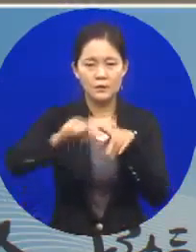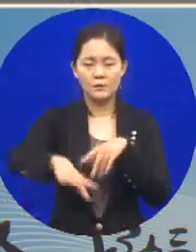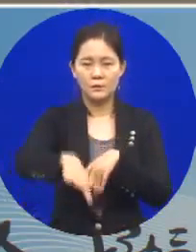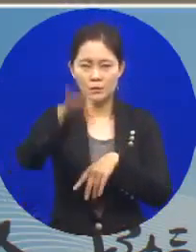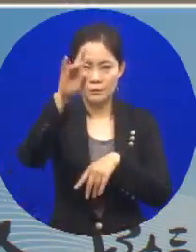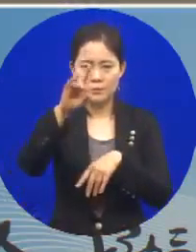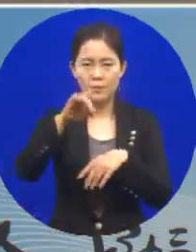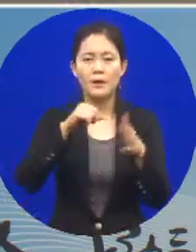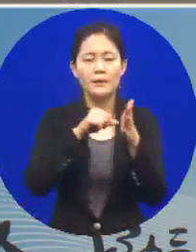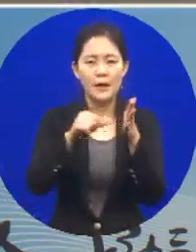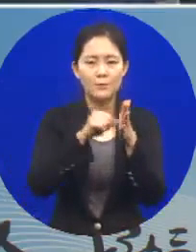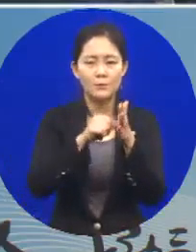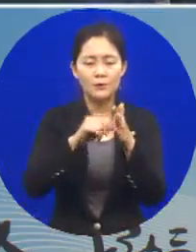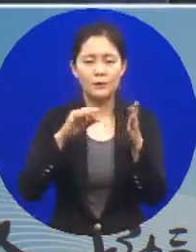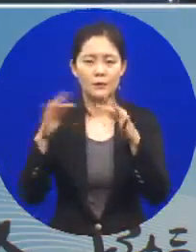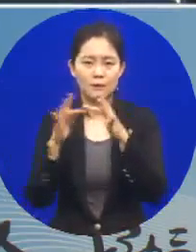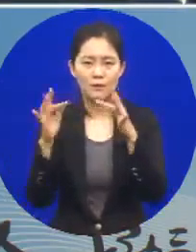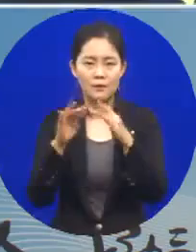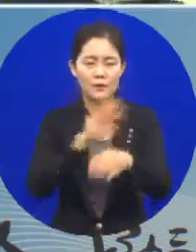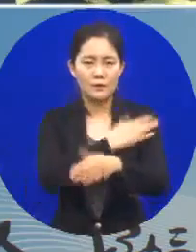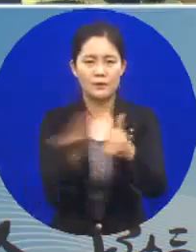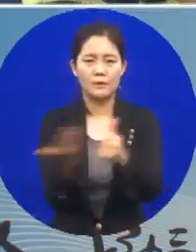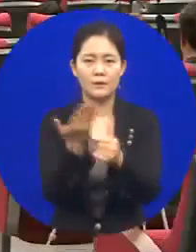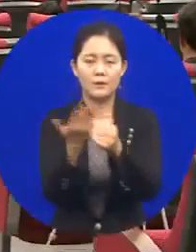최초로 사물인터넷 분야 인재 양성에 나섭니다.